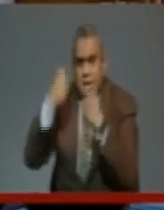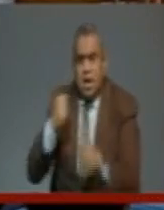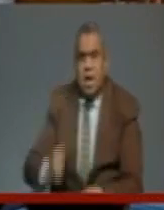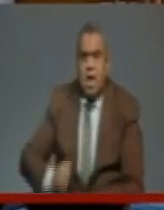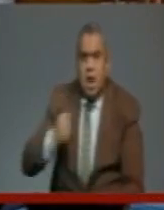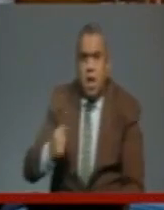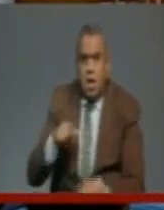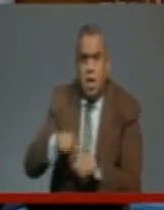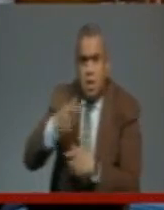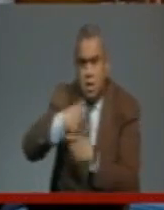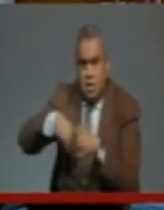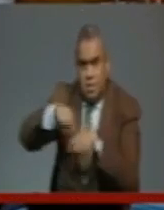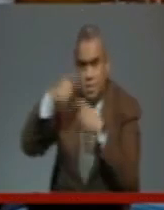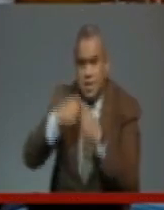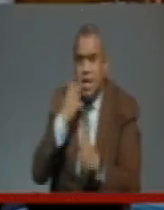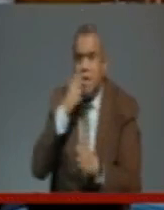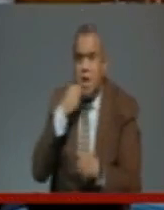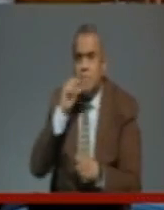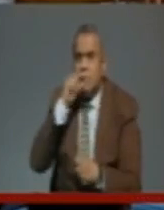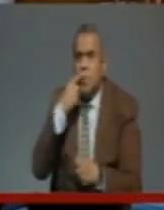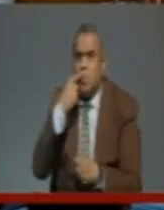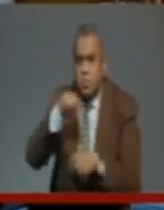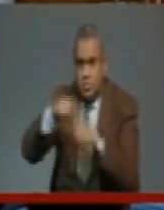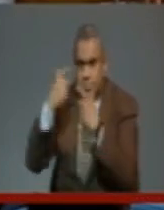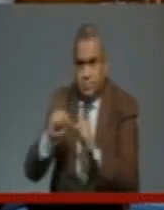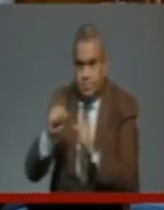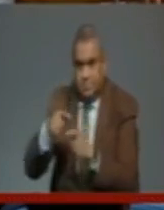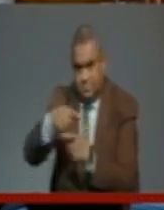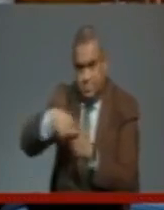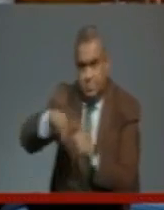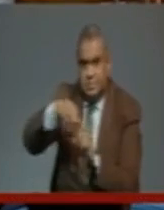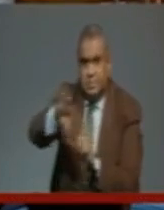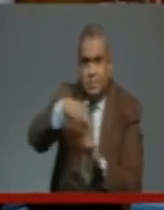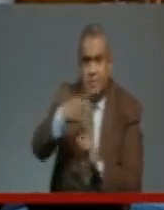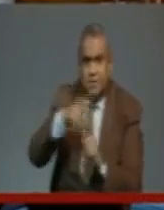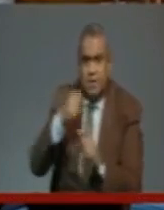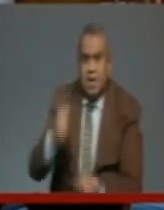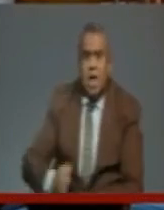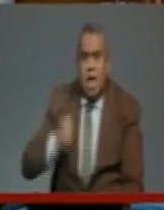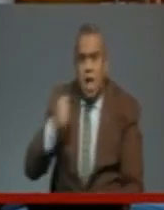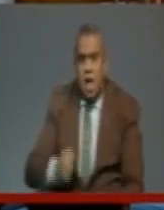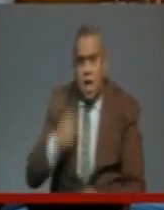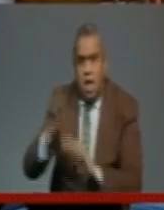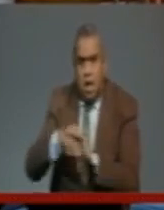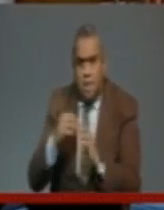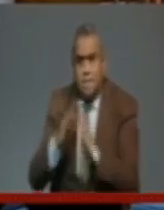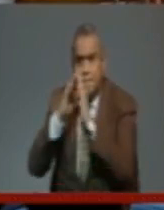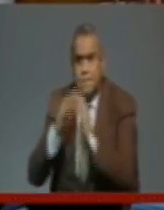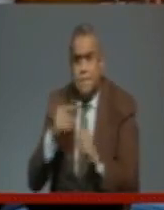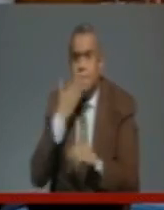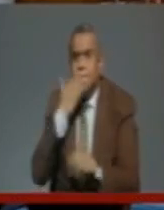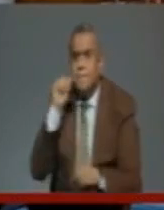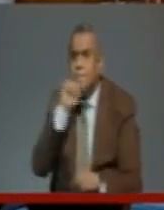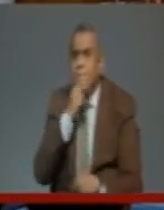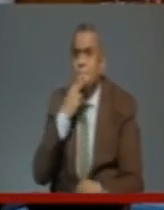كفر داوود السادات. دي يا فندم محطة سكك حديد مصر بشتيل، مش محطة بشتيل، محطة سكك